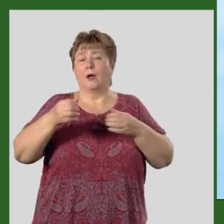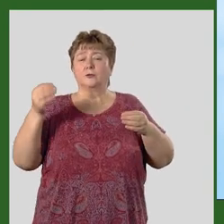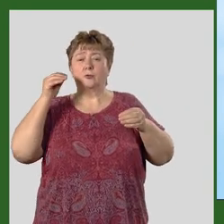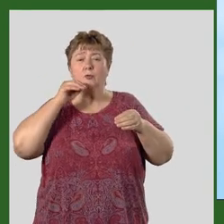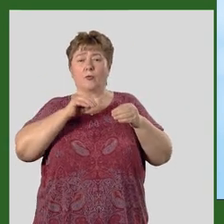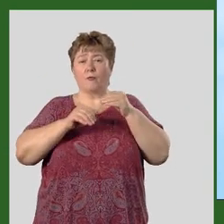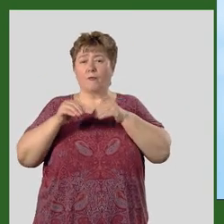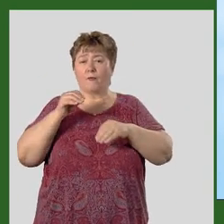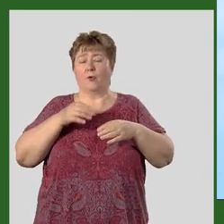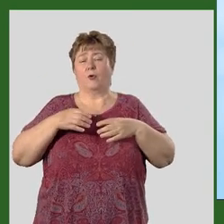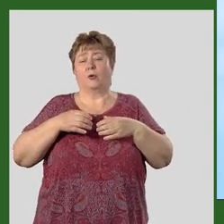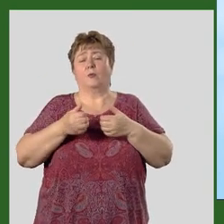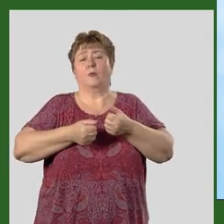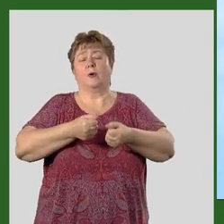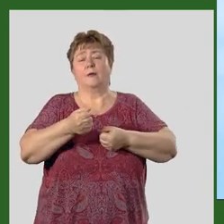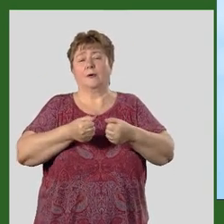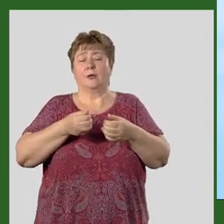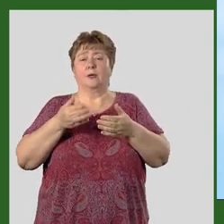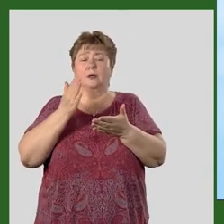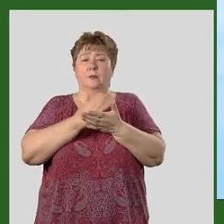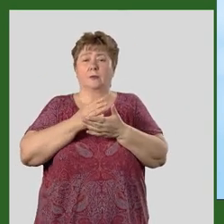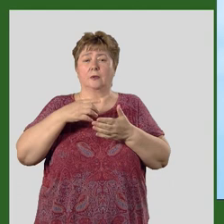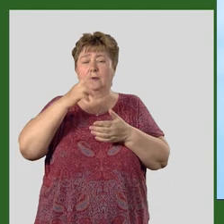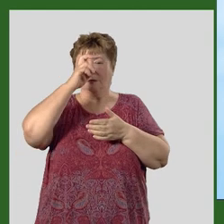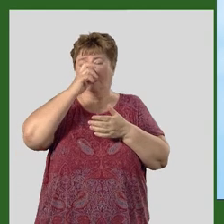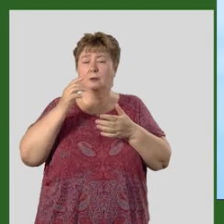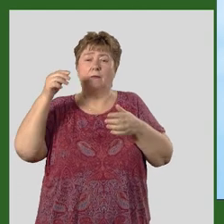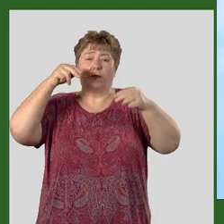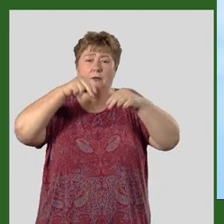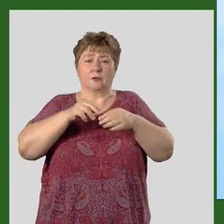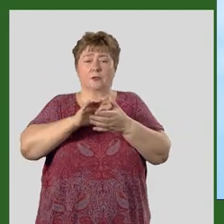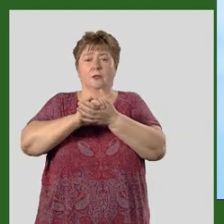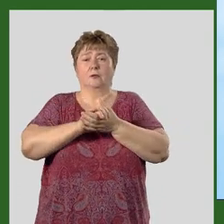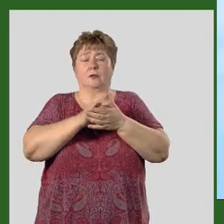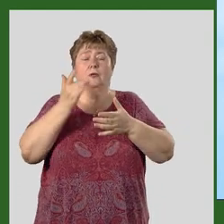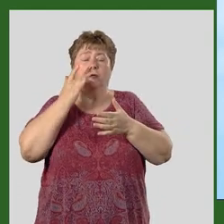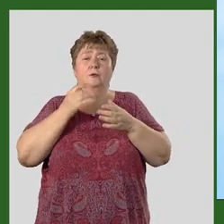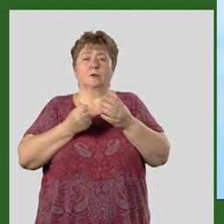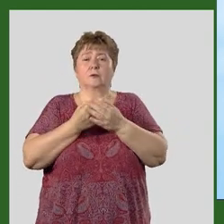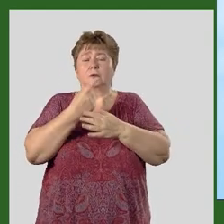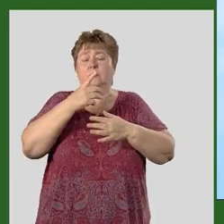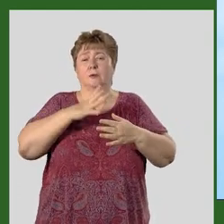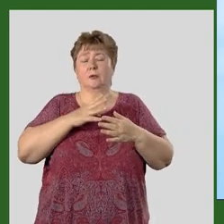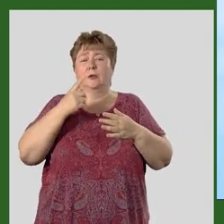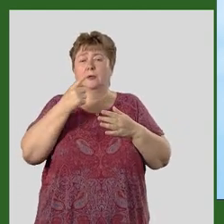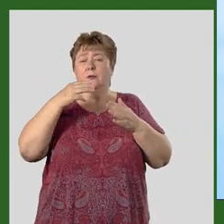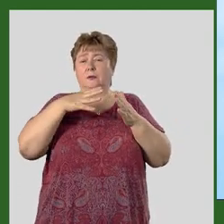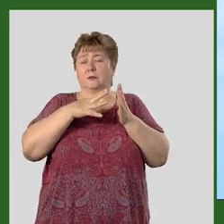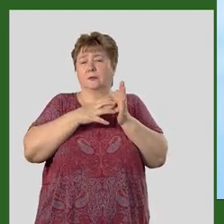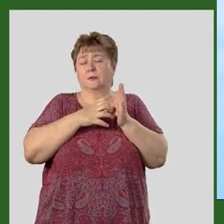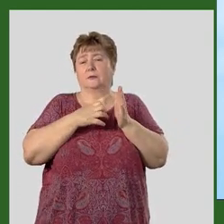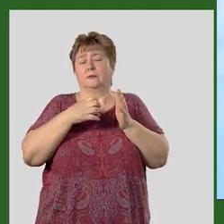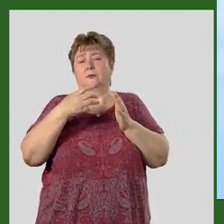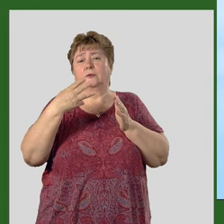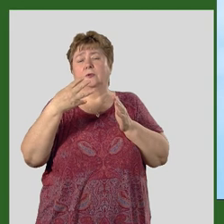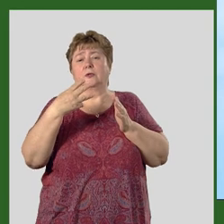форму правления имеют государства, входящие в состав Содружества, которое было образовано в